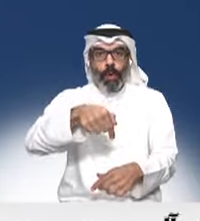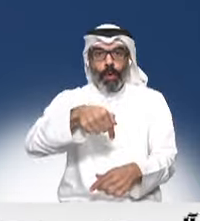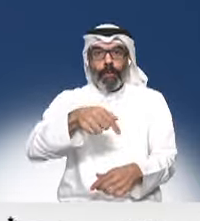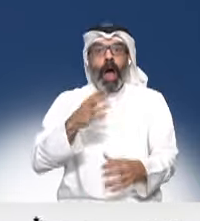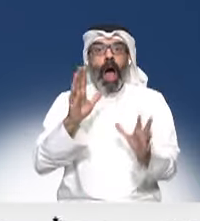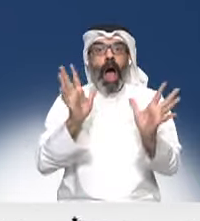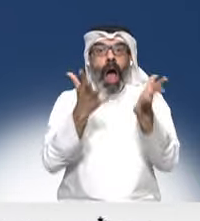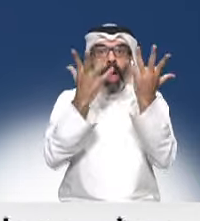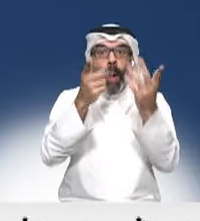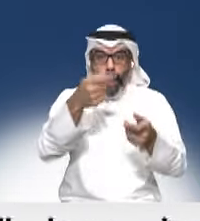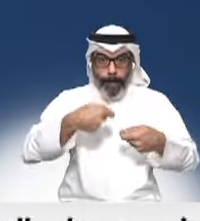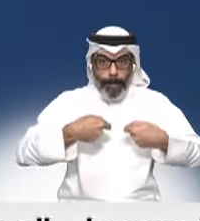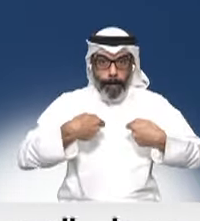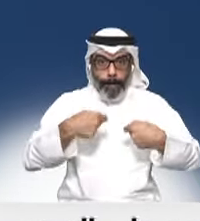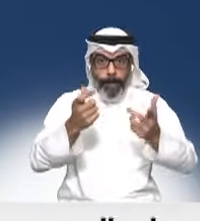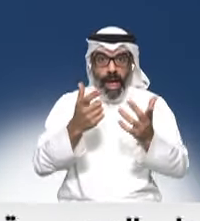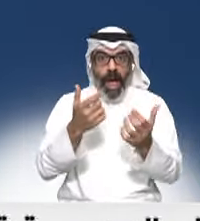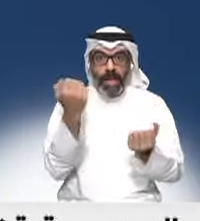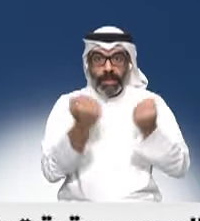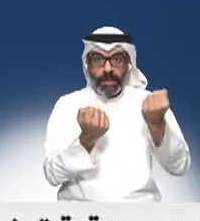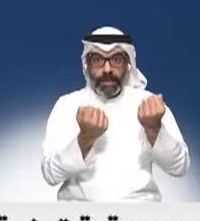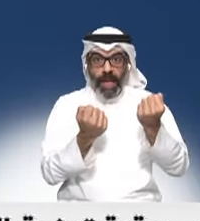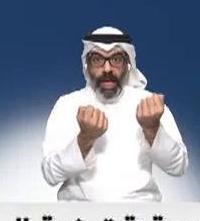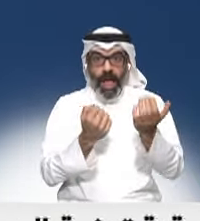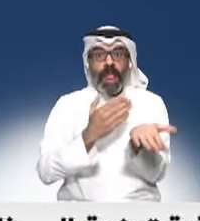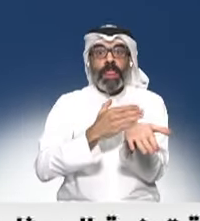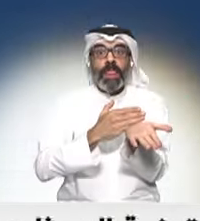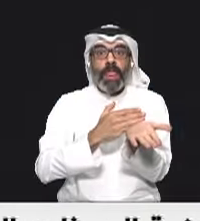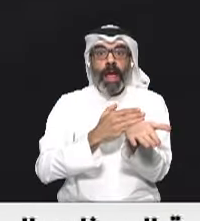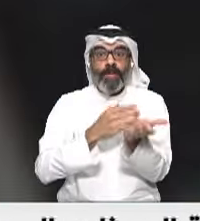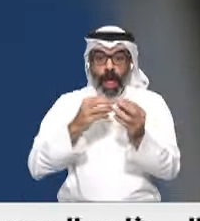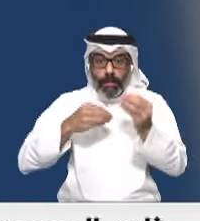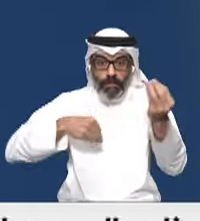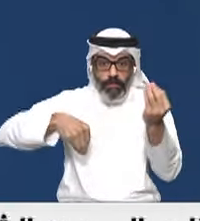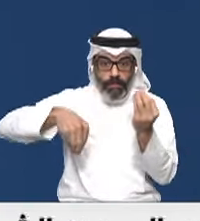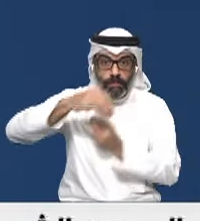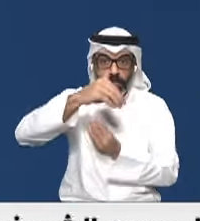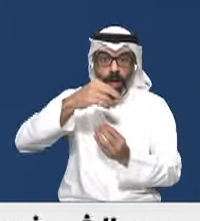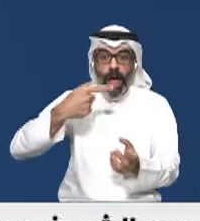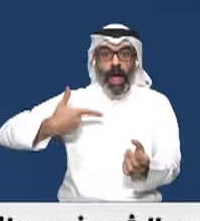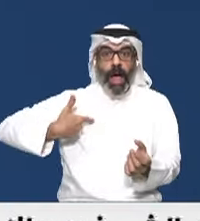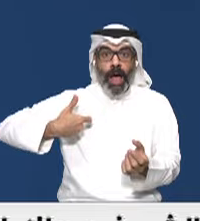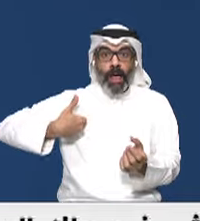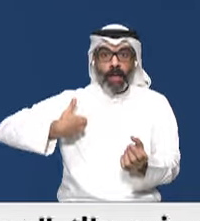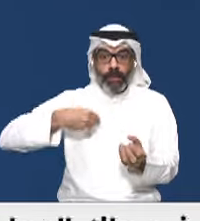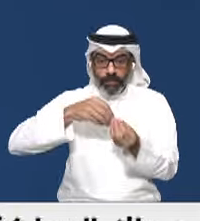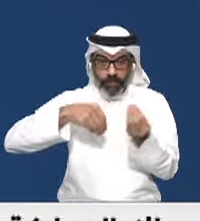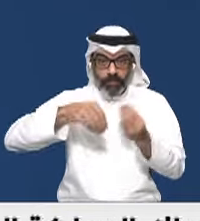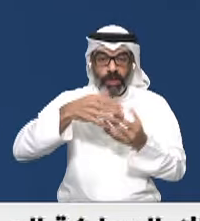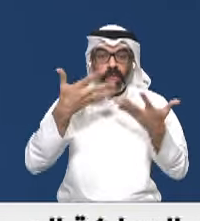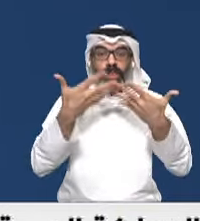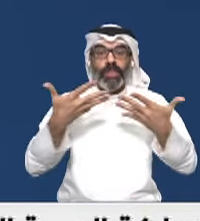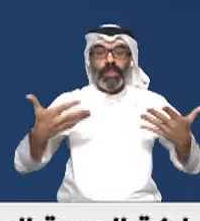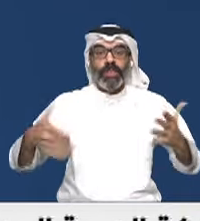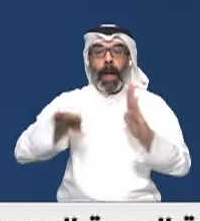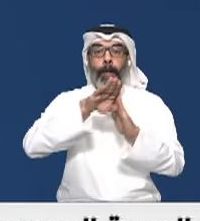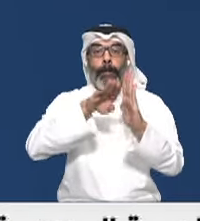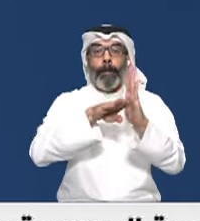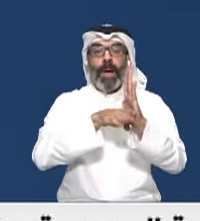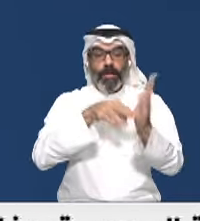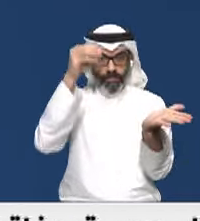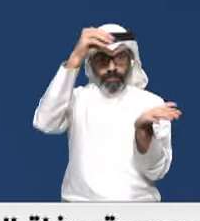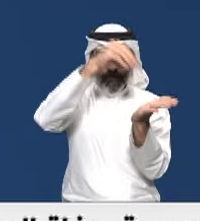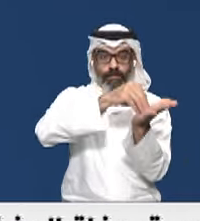مركبه استكملنا منظومه خدمات وزاره الداخليه لله الحمد فضلم